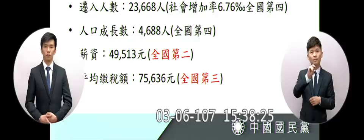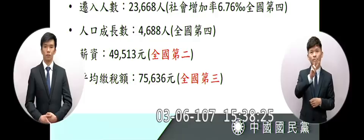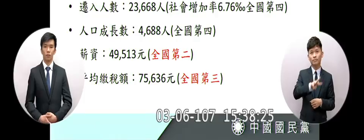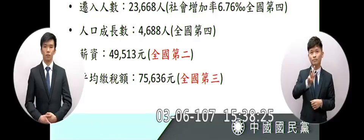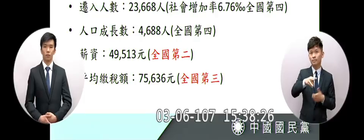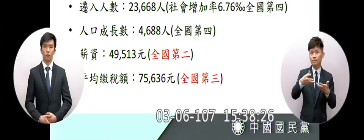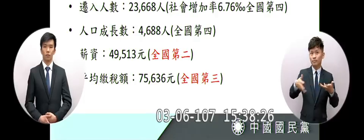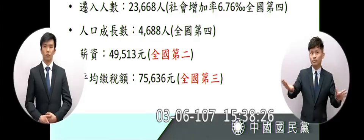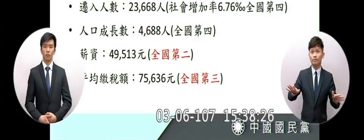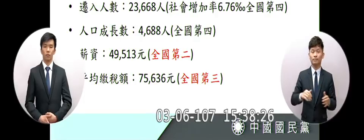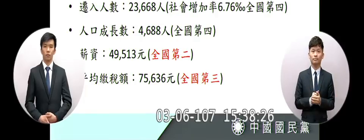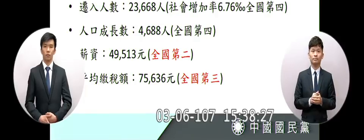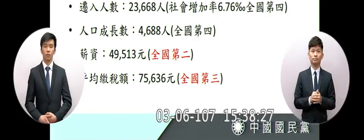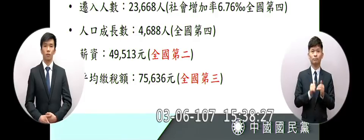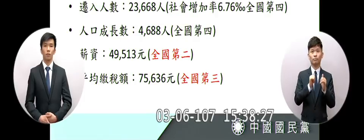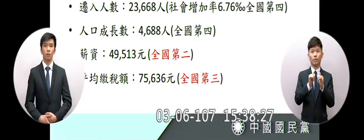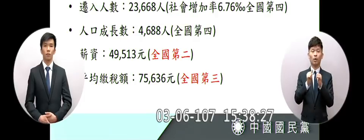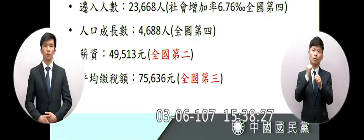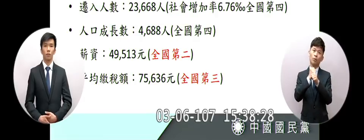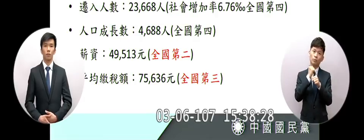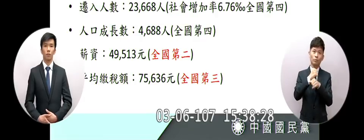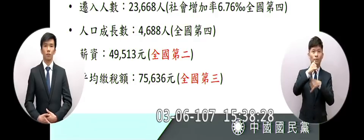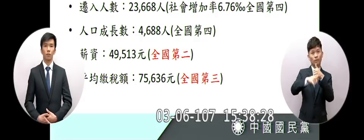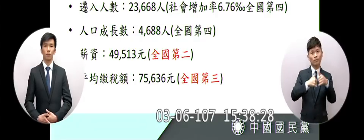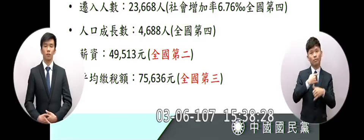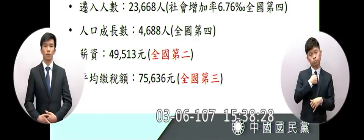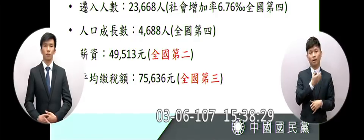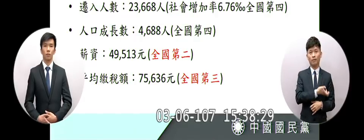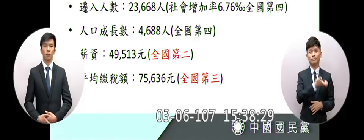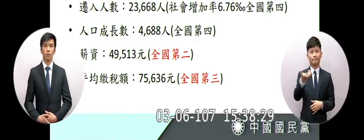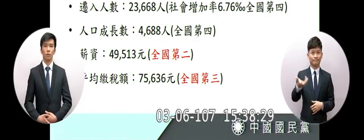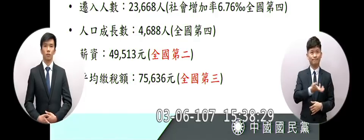23000多人社会性的移入，社会增加率